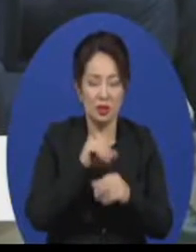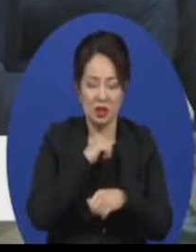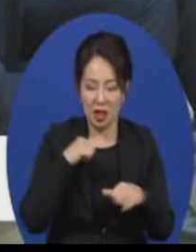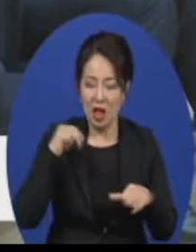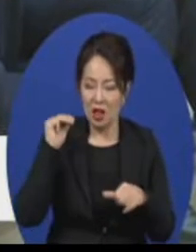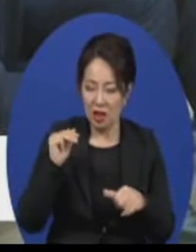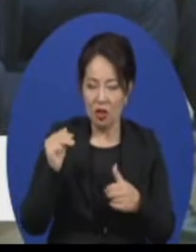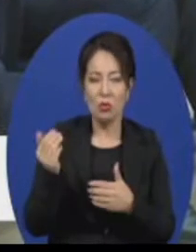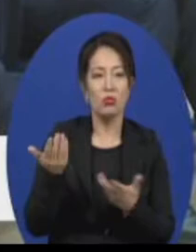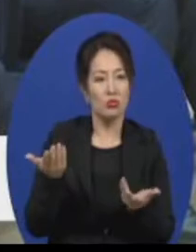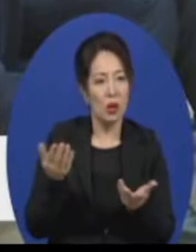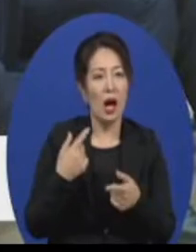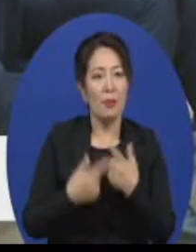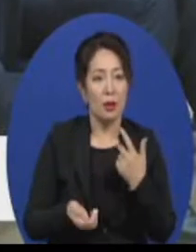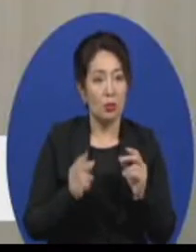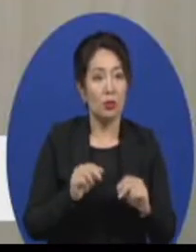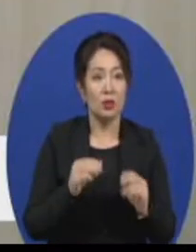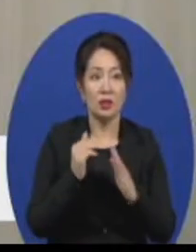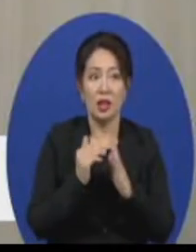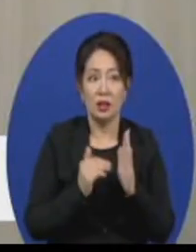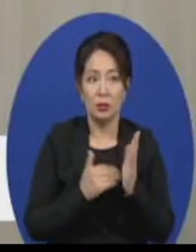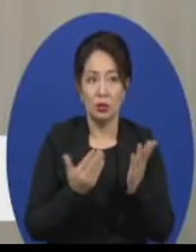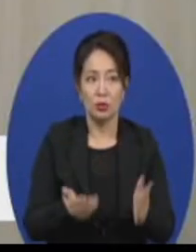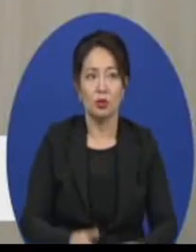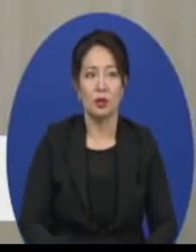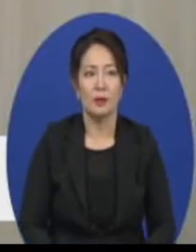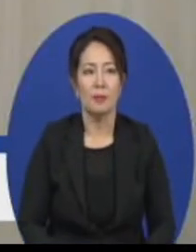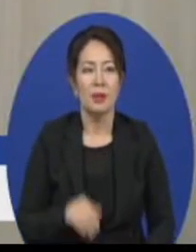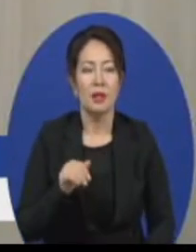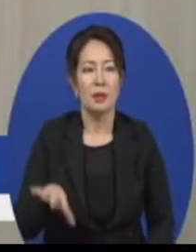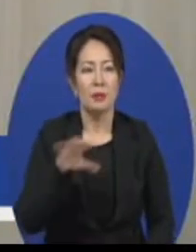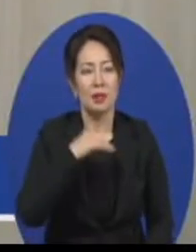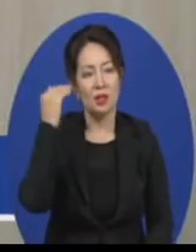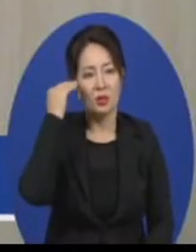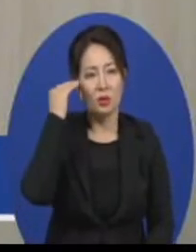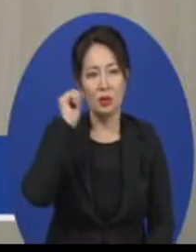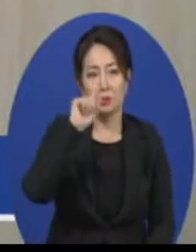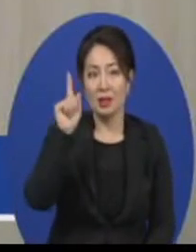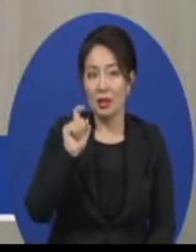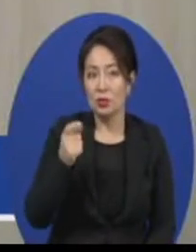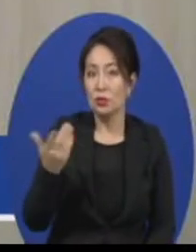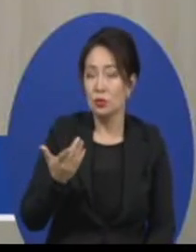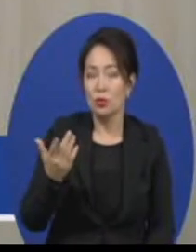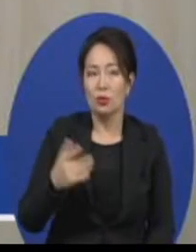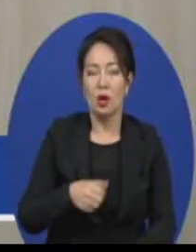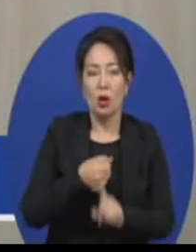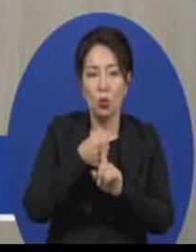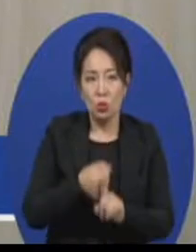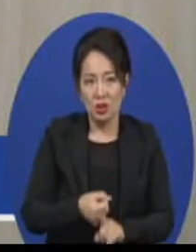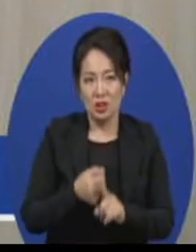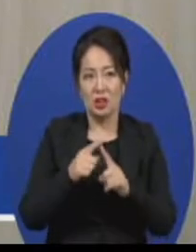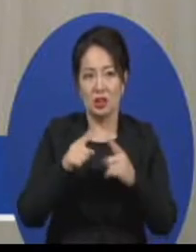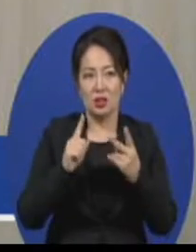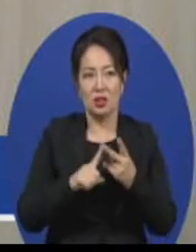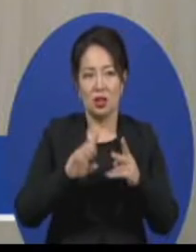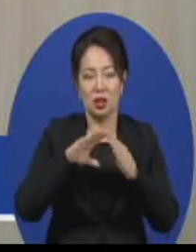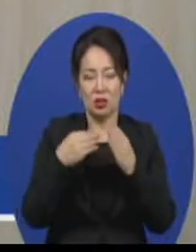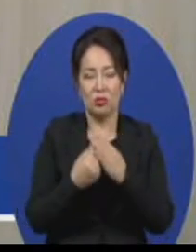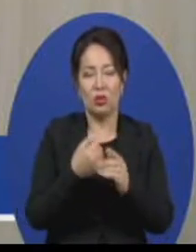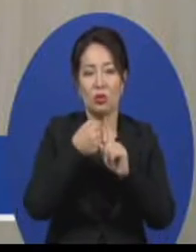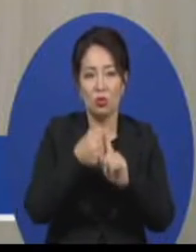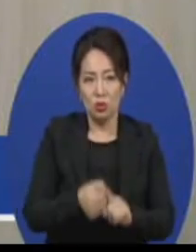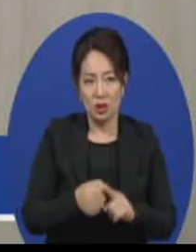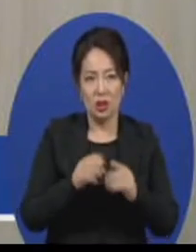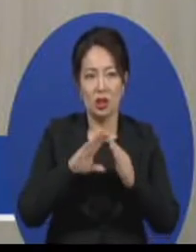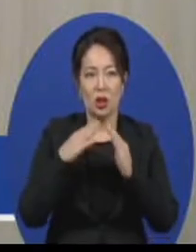илүү хялбар болсон зэргийг танилцуулсан юм а. Өнөөдрийн бидний тулгамдж байгаа асуудал бол яахын аргагүй хүчирхийлэл, тэр дотроо гэр бүлийн